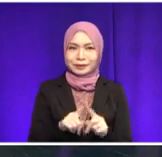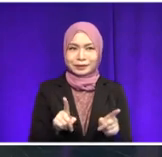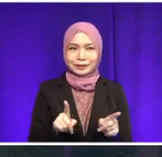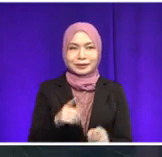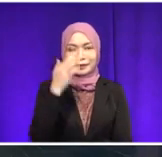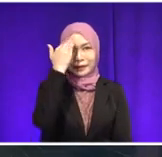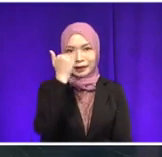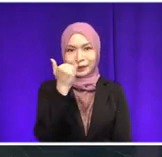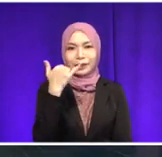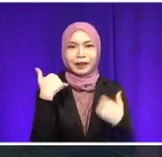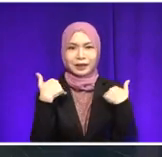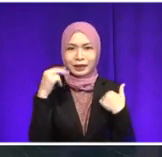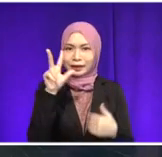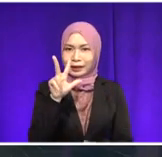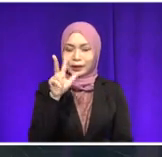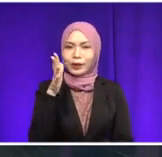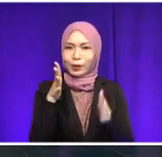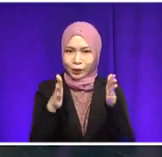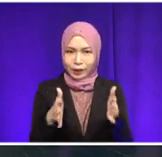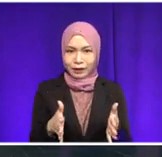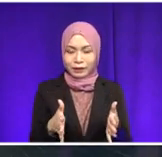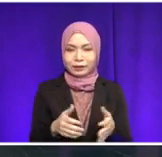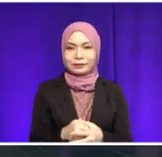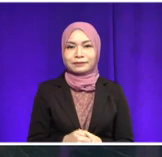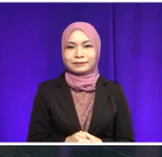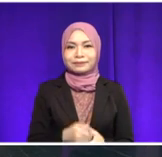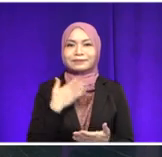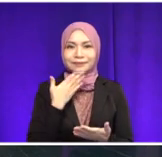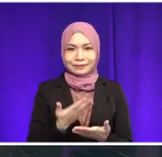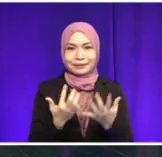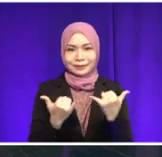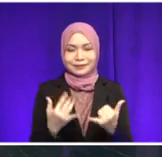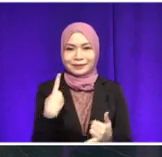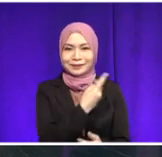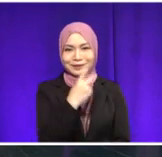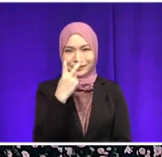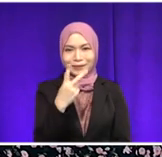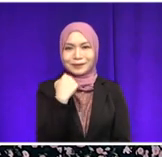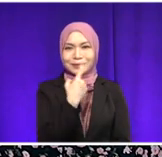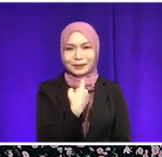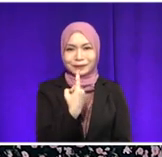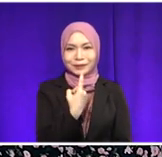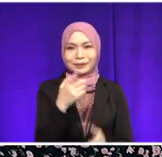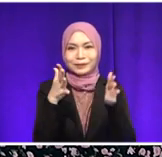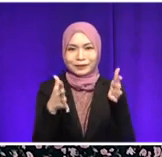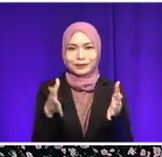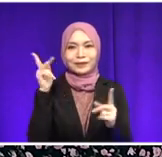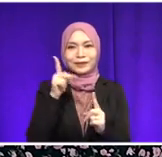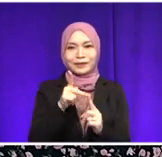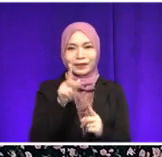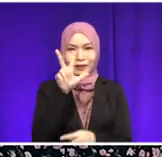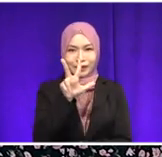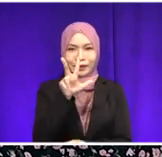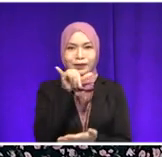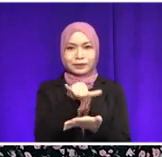pihak yang ketiga baik kita Tengok ya siapa yang akan terlibat Oke jadi kita nampak ada tiga kan